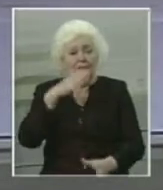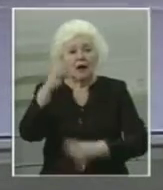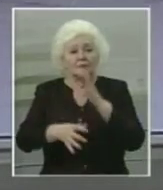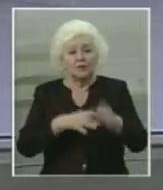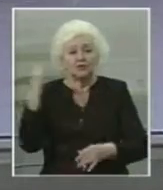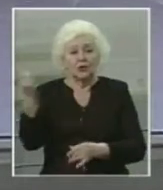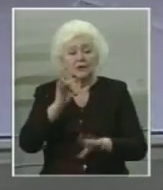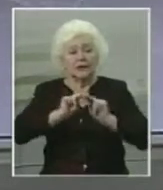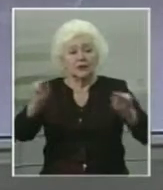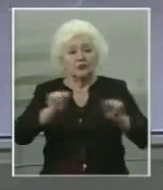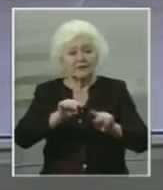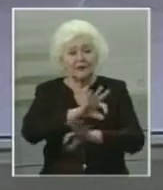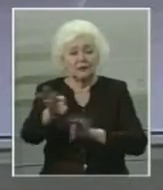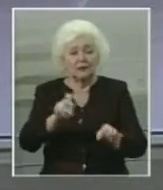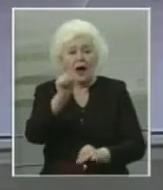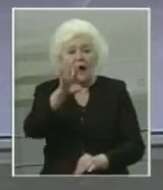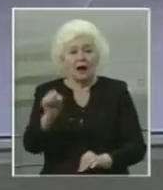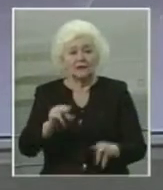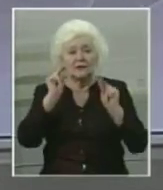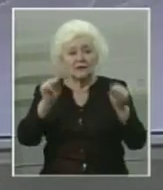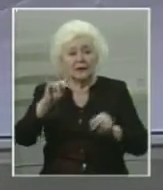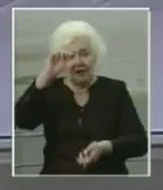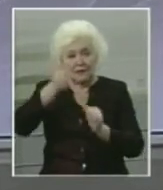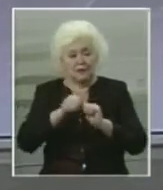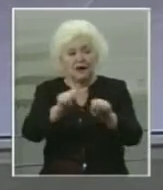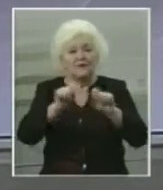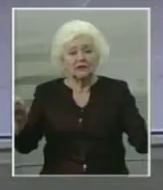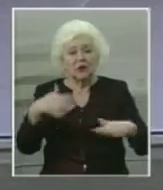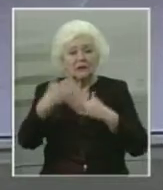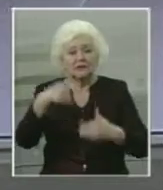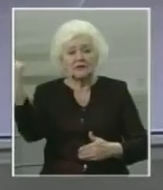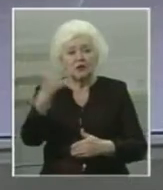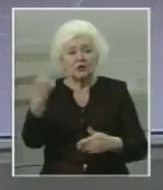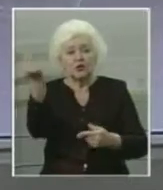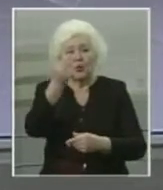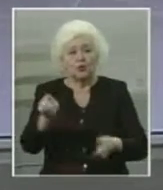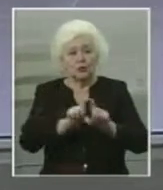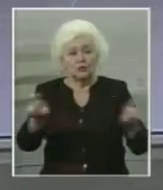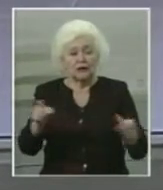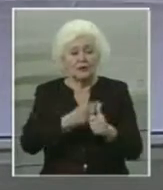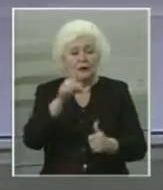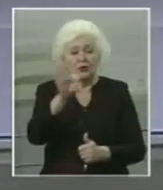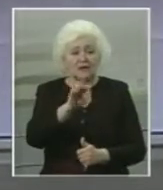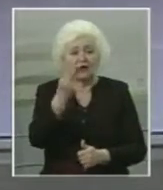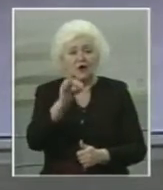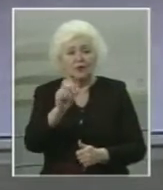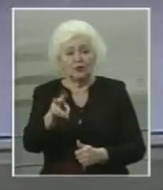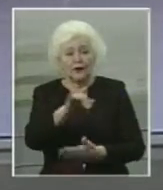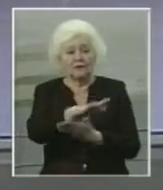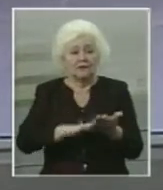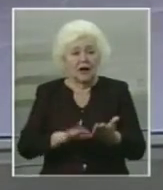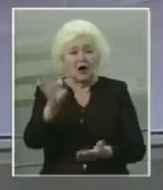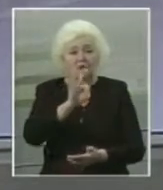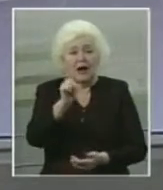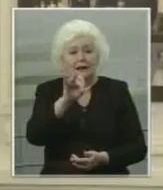Міжнародний історико-освітній проєкт «Катинь. Правда і пам'ять» відкрився у Херсонському обласному художньому музеї імені Олексія Шовконенка. Далі